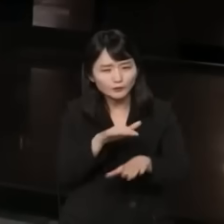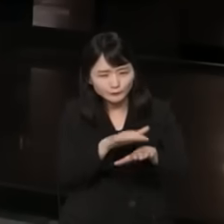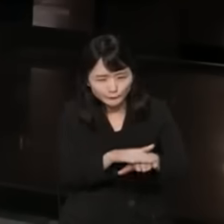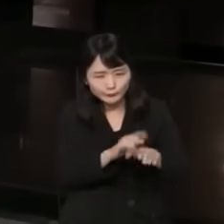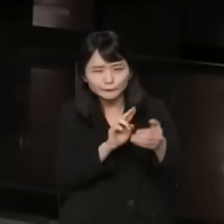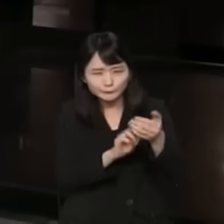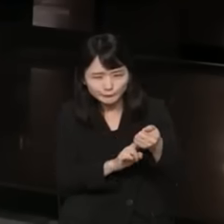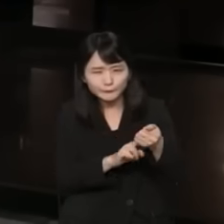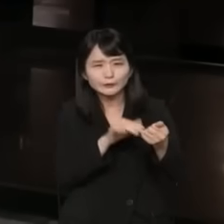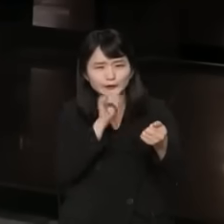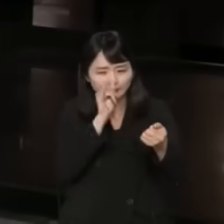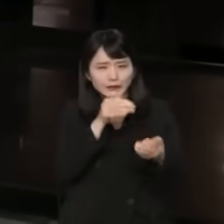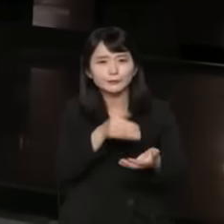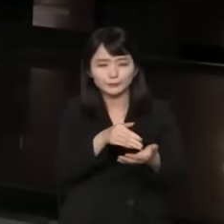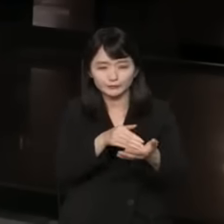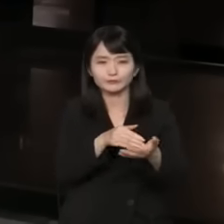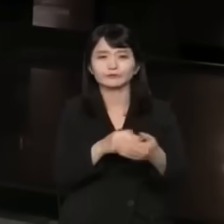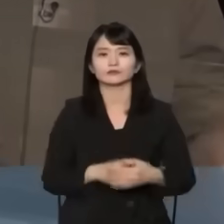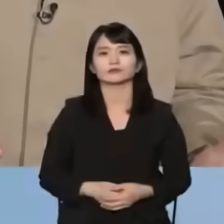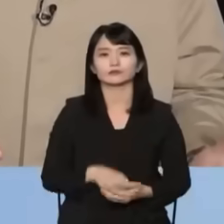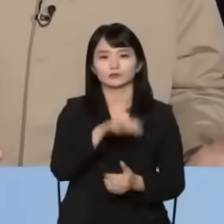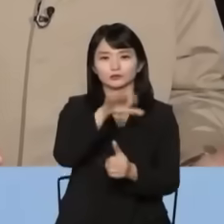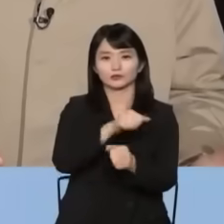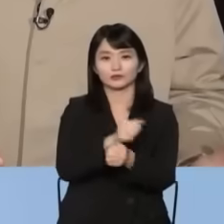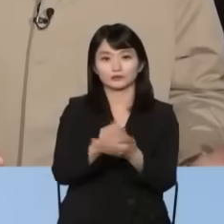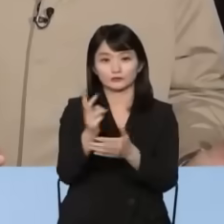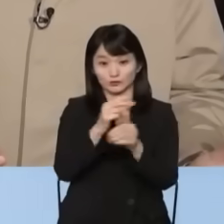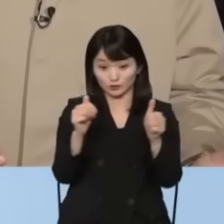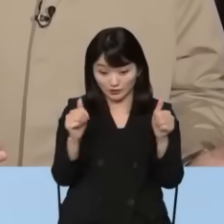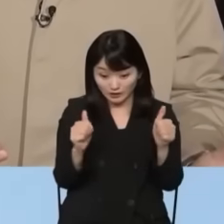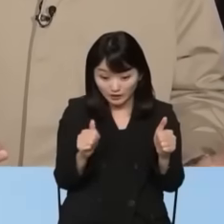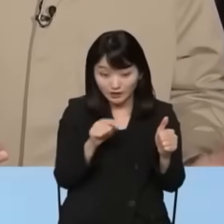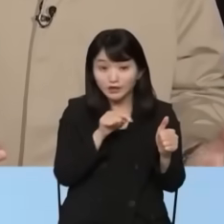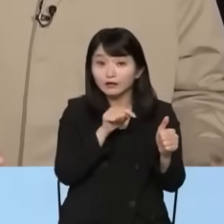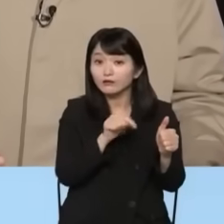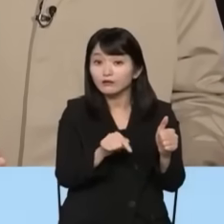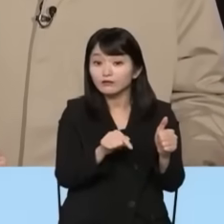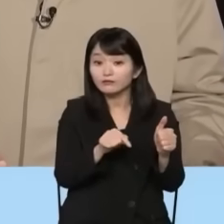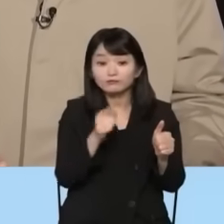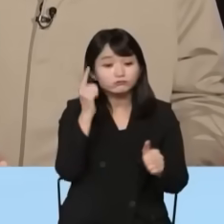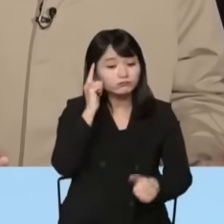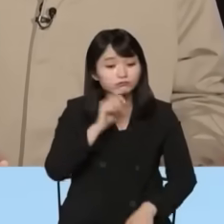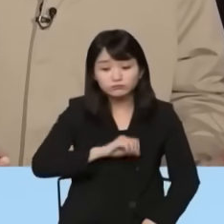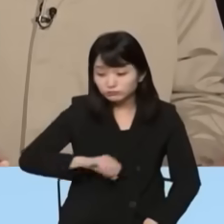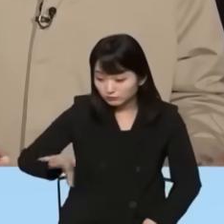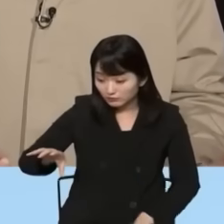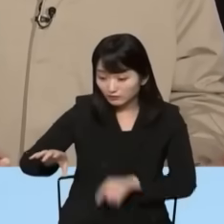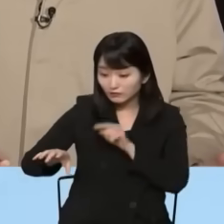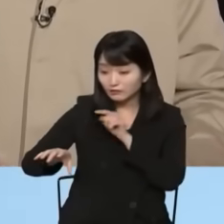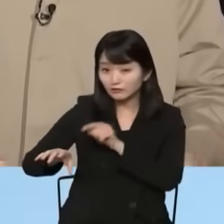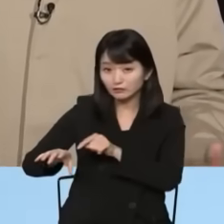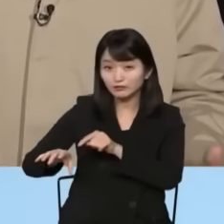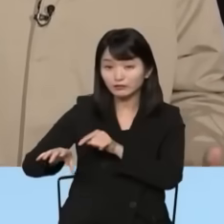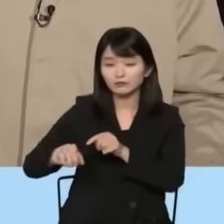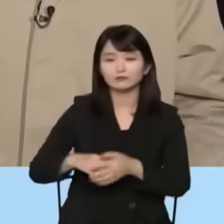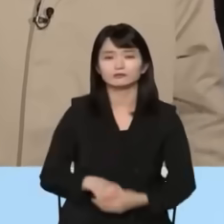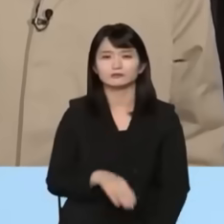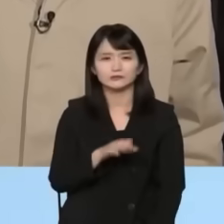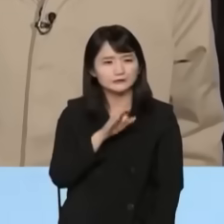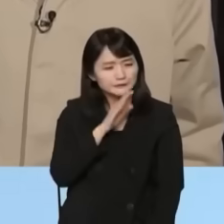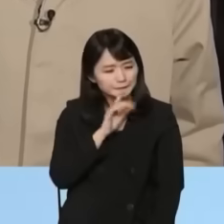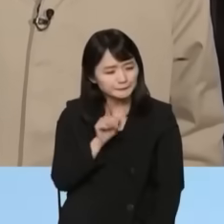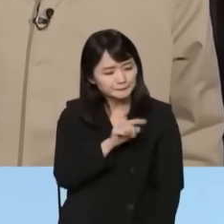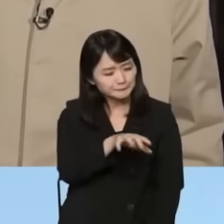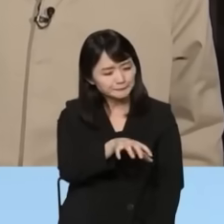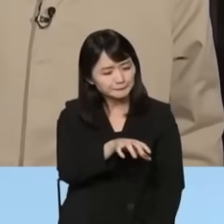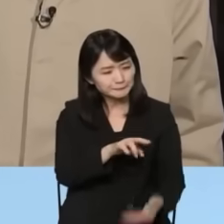보도를 해드렸는데요. 구속영장 실질 심사 단계에서조차 폐기했다고 주장했던 이 명 씨의 휴대폰 실제로 아직